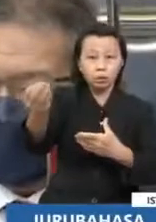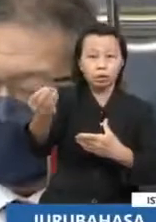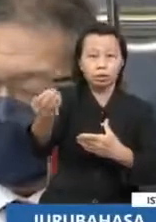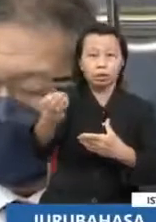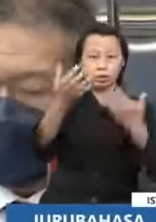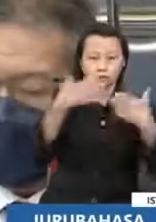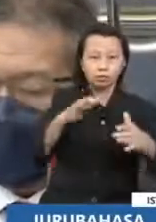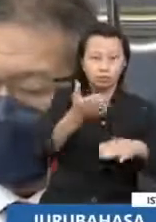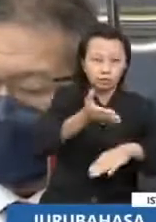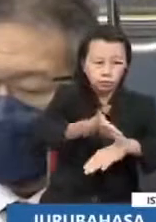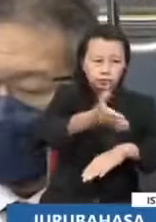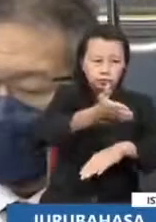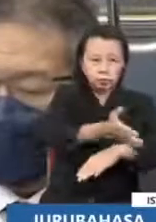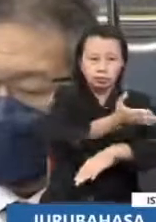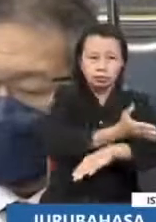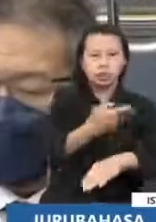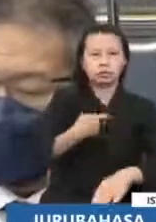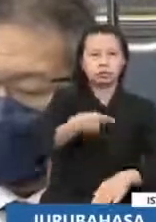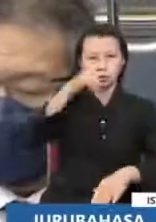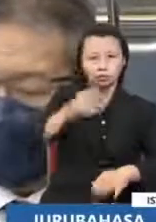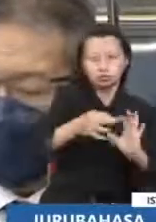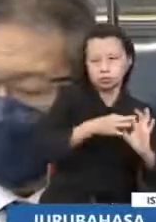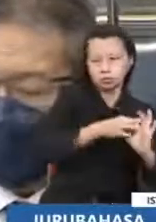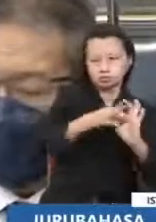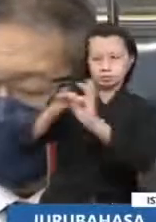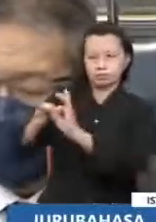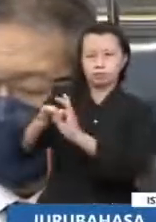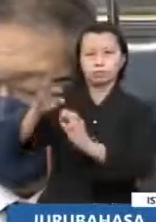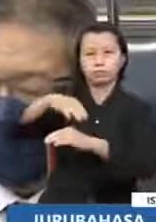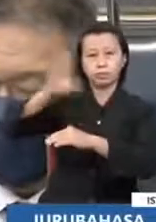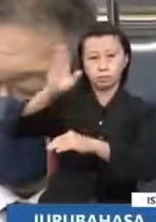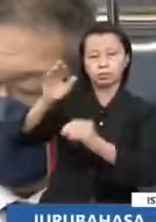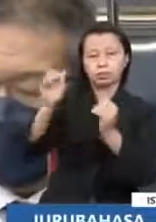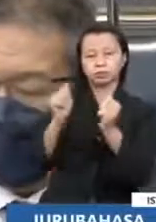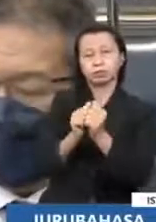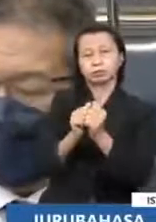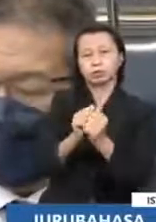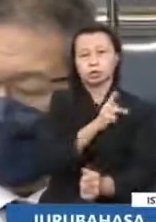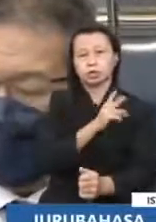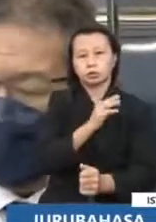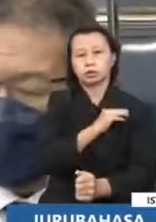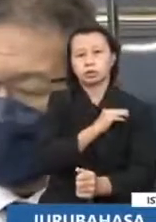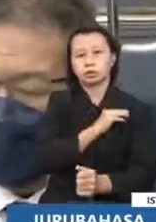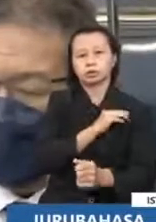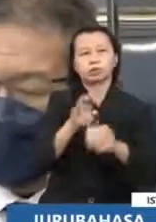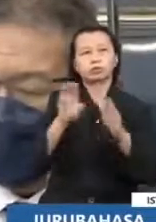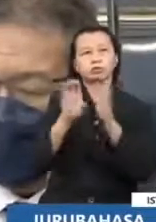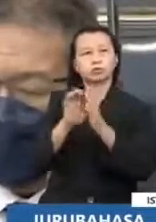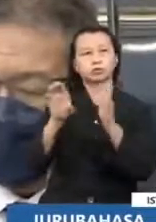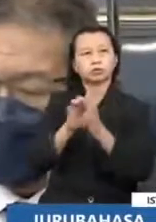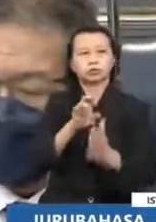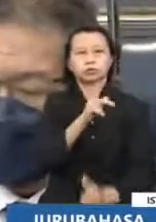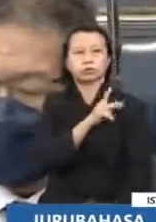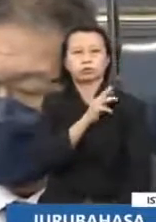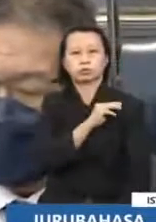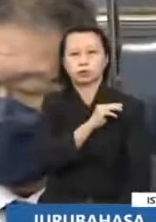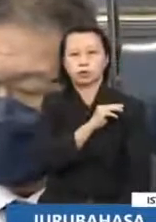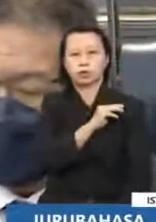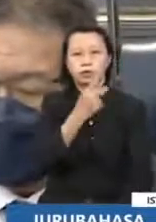harus diperkasa dan kami harus koordinasi lebih dengan kementerian-kementerian seperti